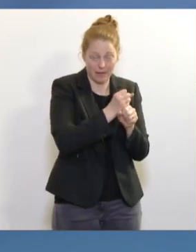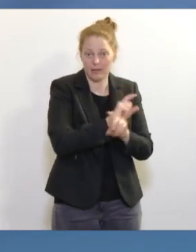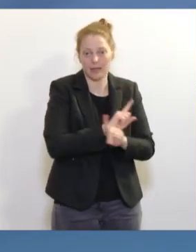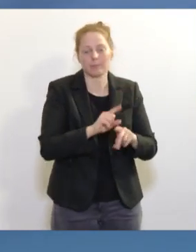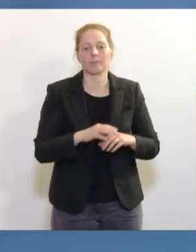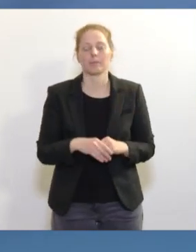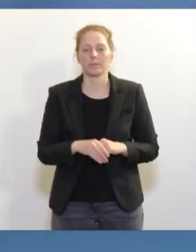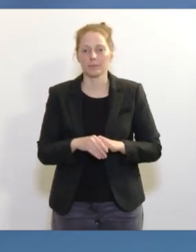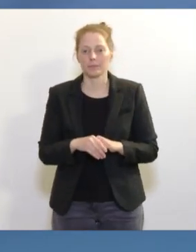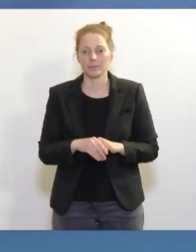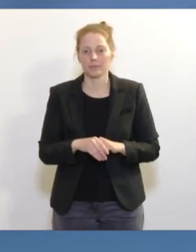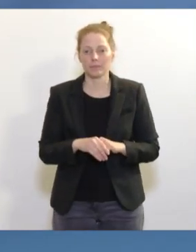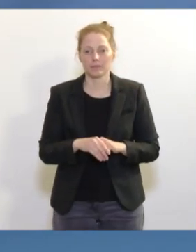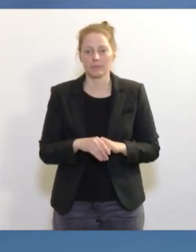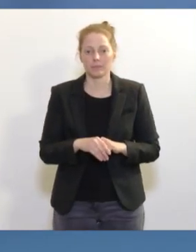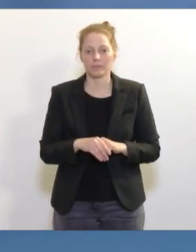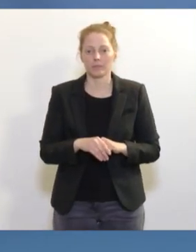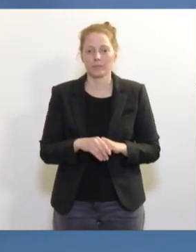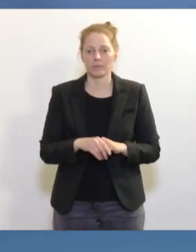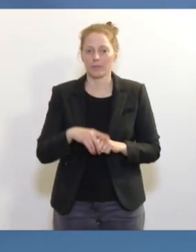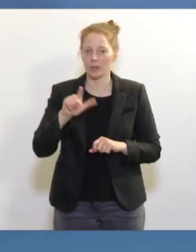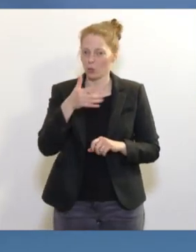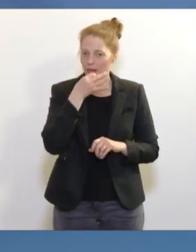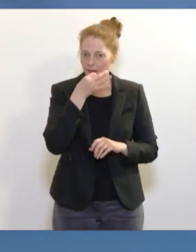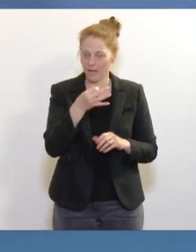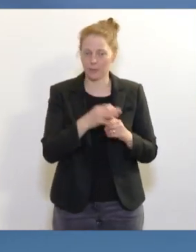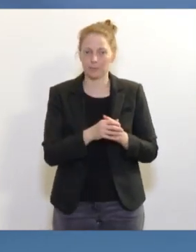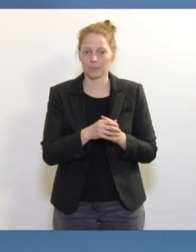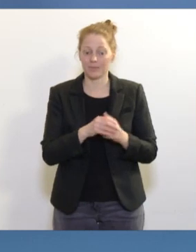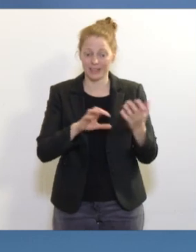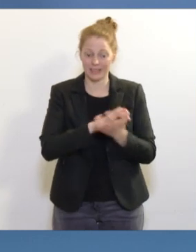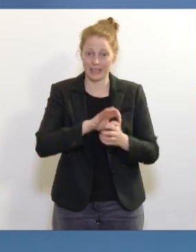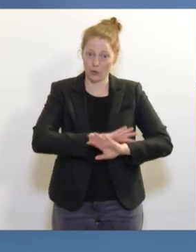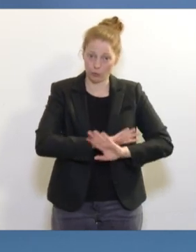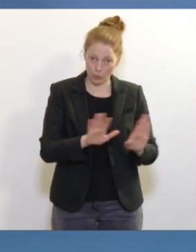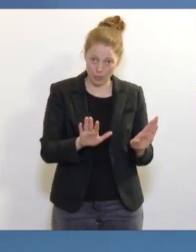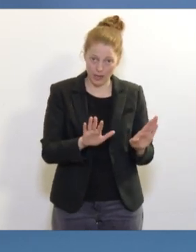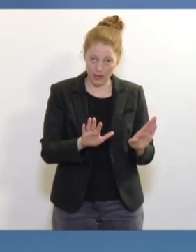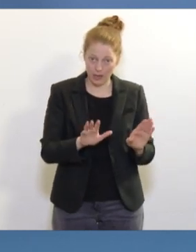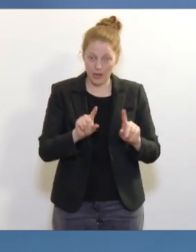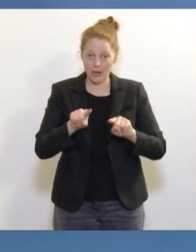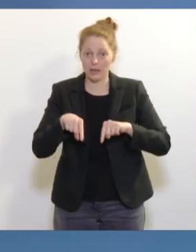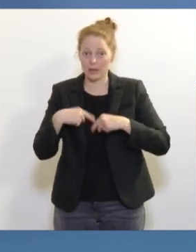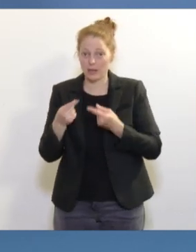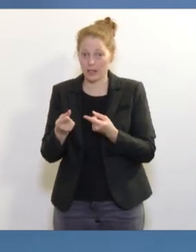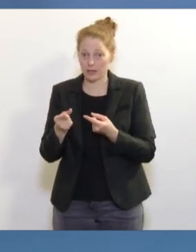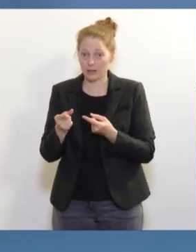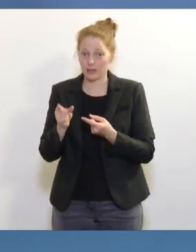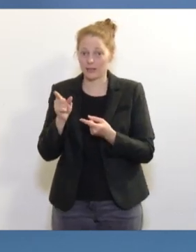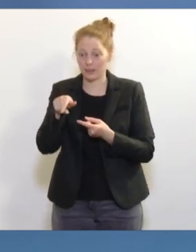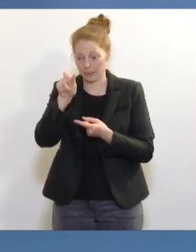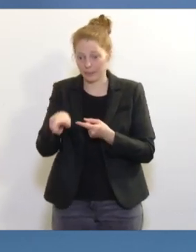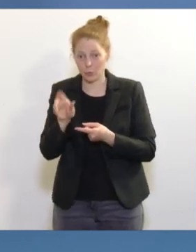Dann hatte ich eine zweite Frage von Vox. Darf nur der Krise nach und der Rest von den Salarien noch innen geschraubt